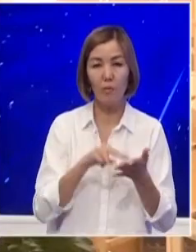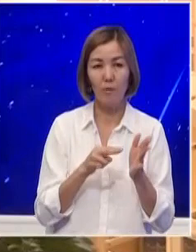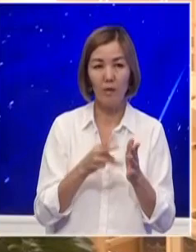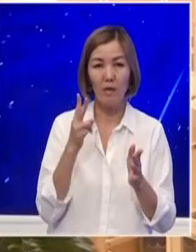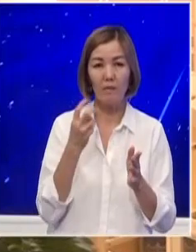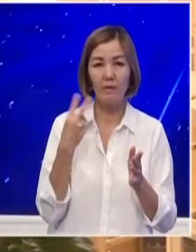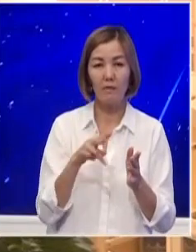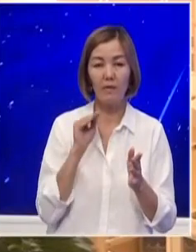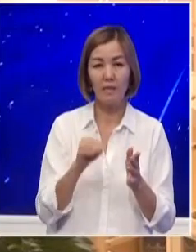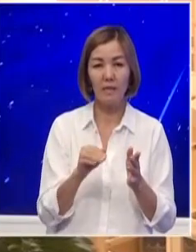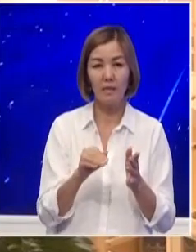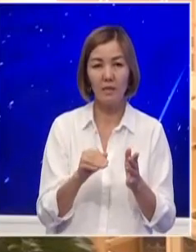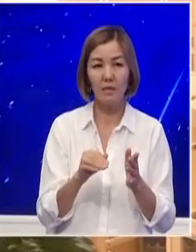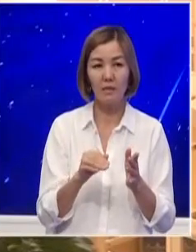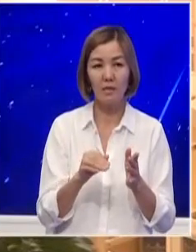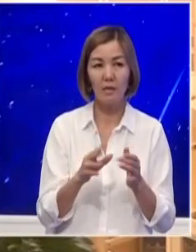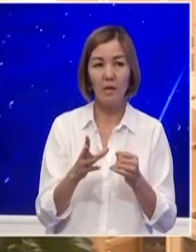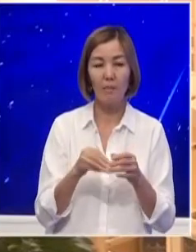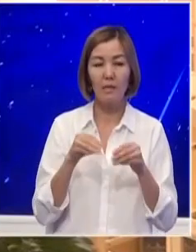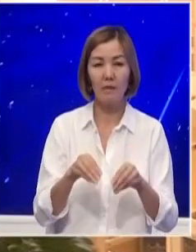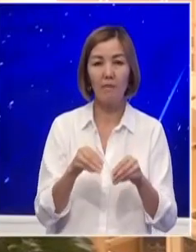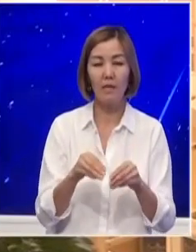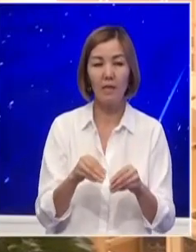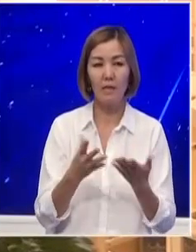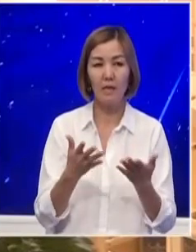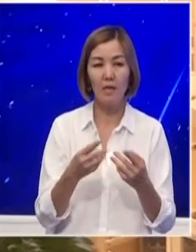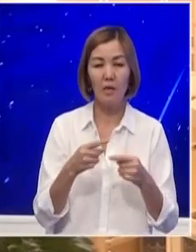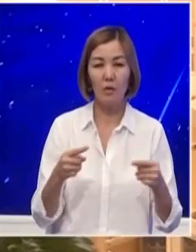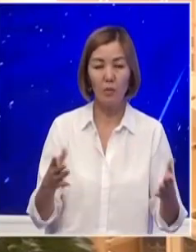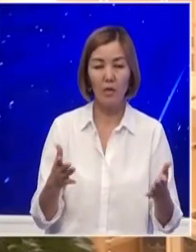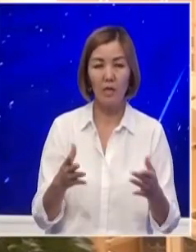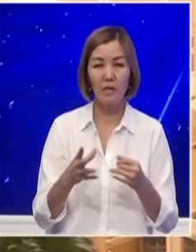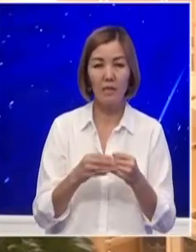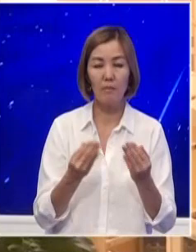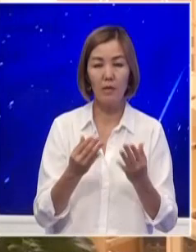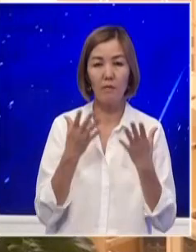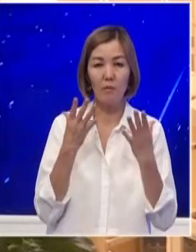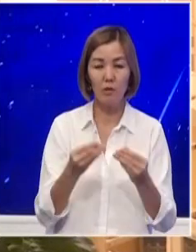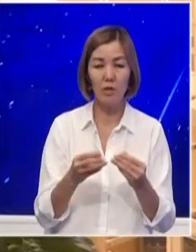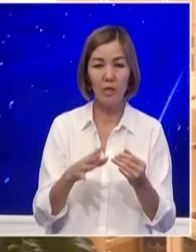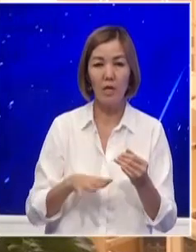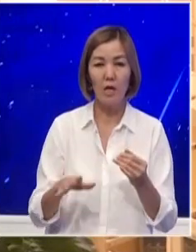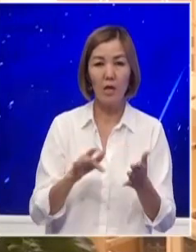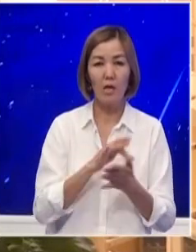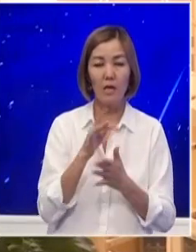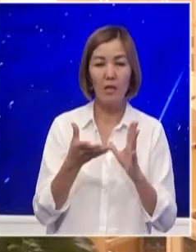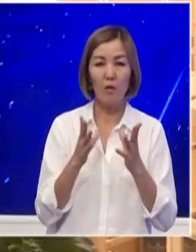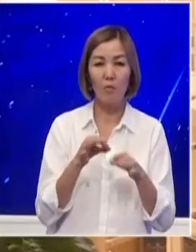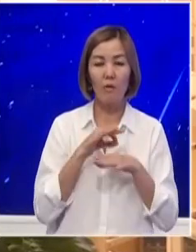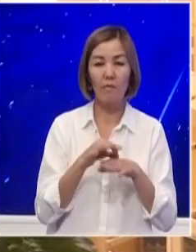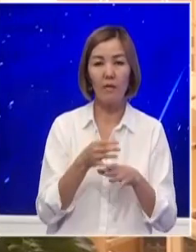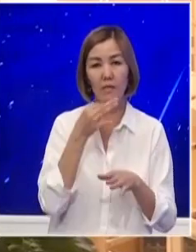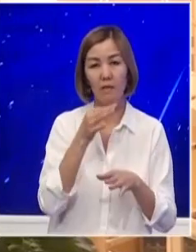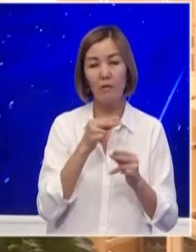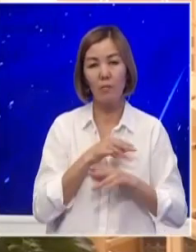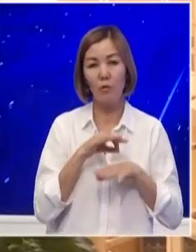вернуть 220 тысяч, в том числе посевные земли, сенокосные и пастбищные угодья. На сегодняшний день в районах и городах области ведется